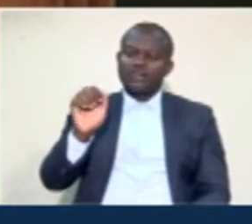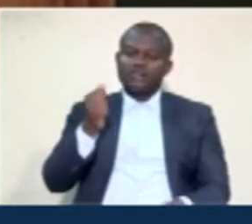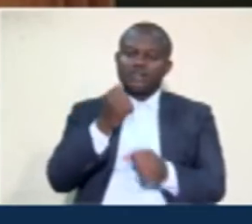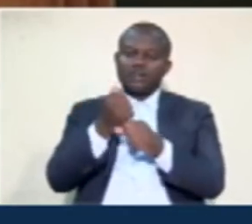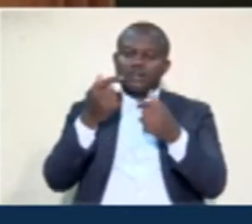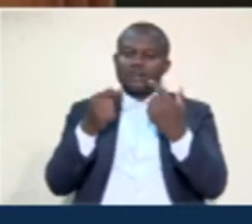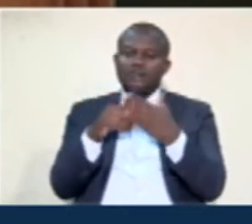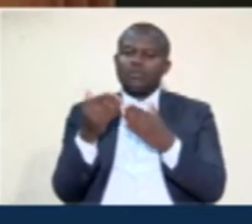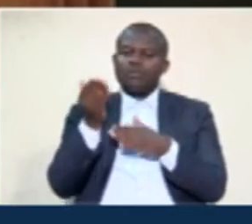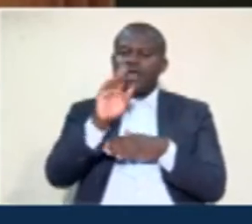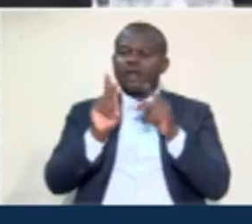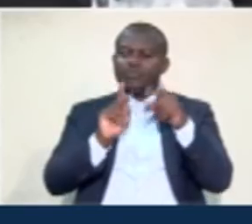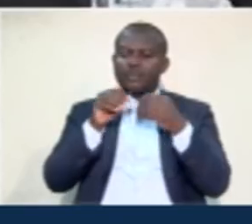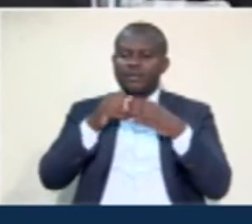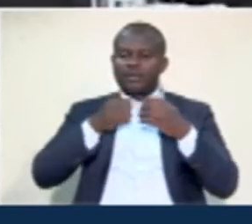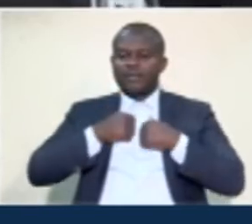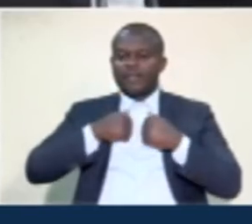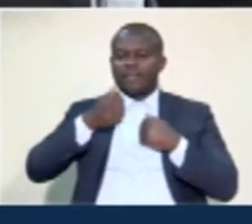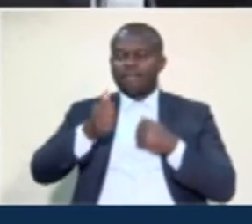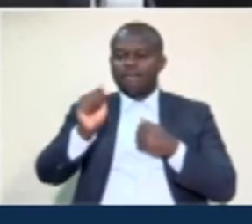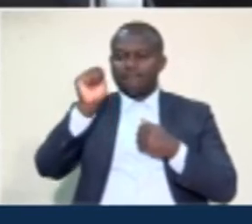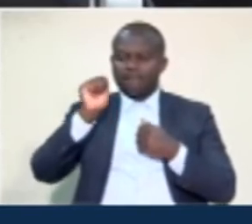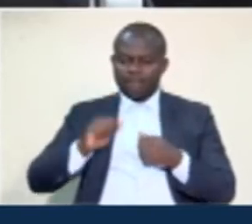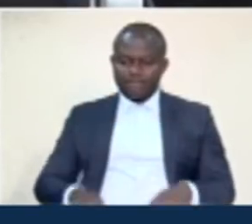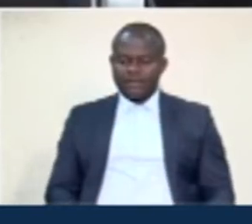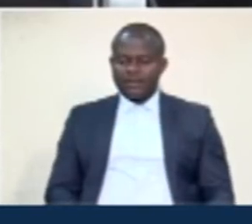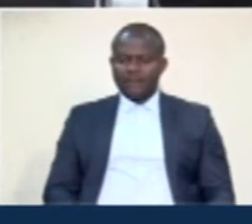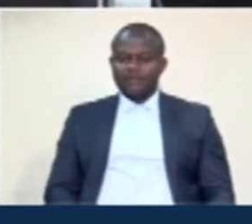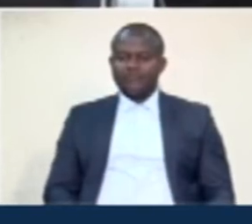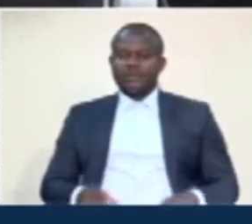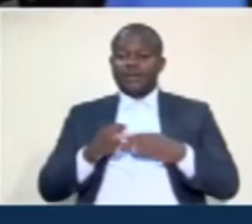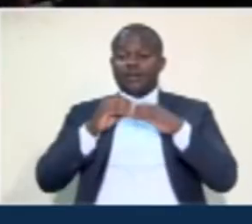gucyura abantu mu Rwanda rwabo. Ari abayobozi b'iri shuri.